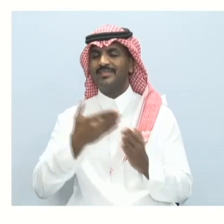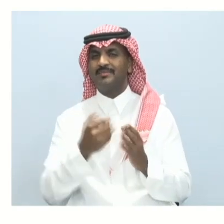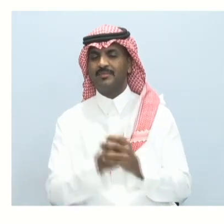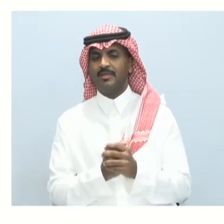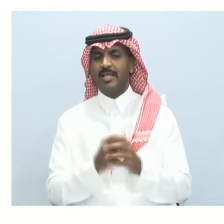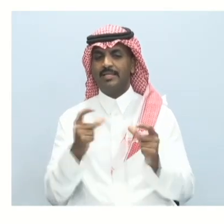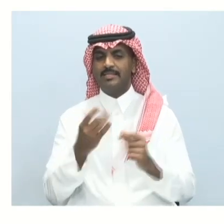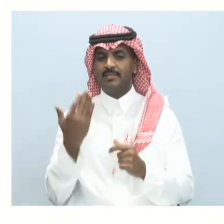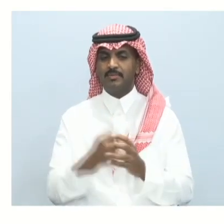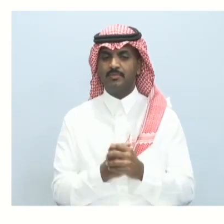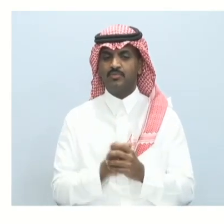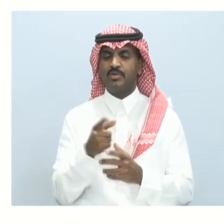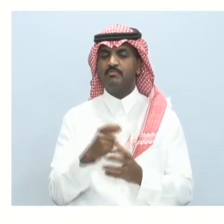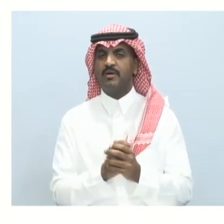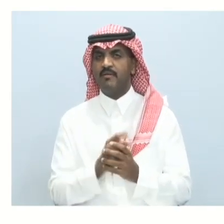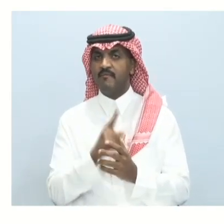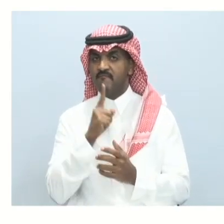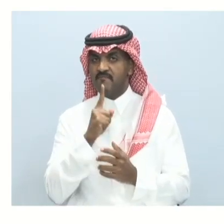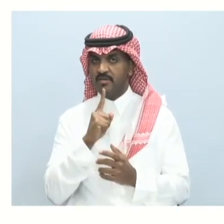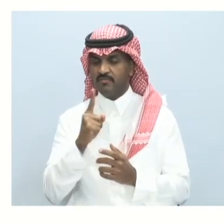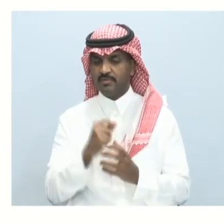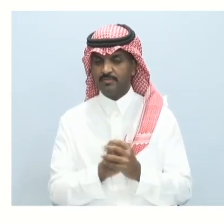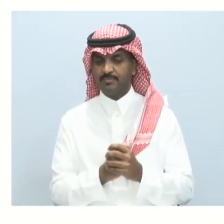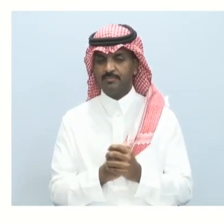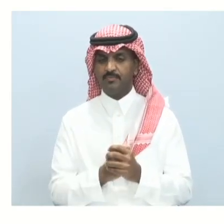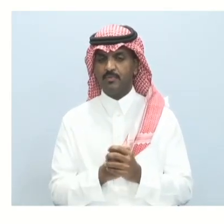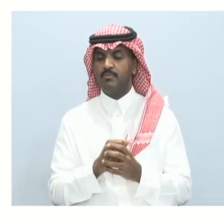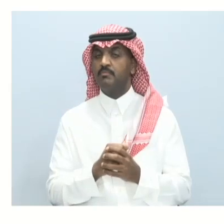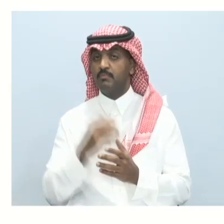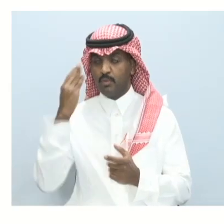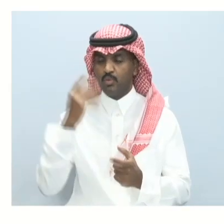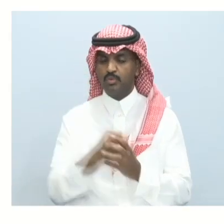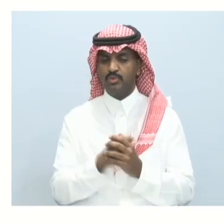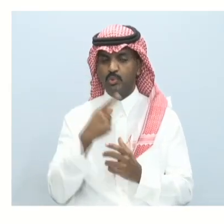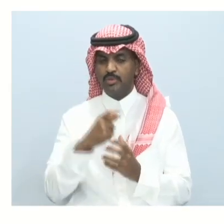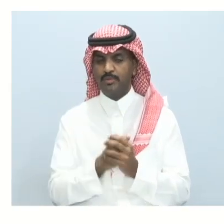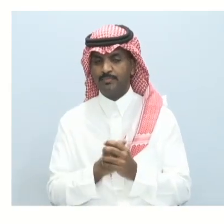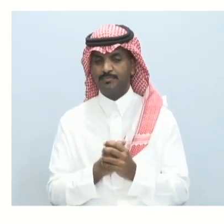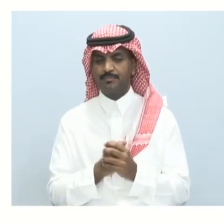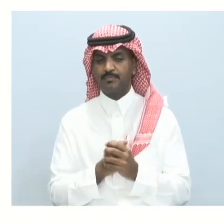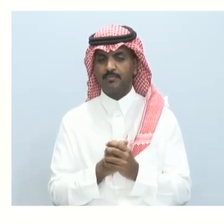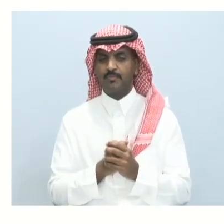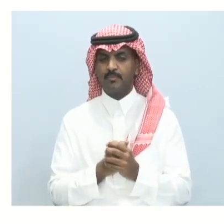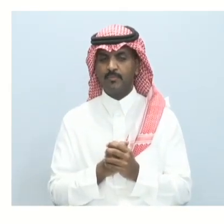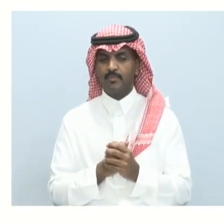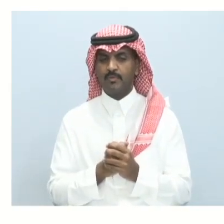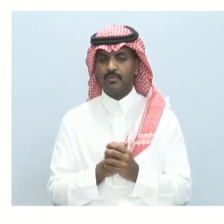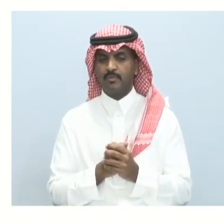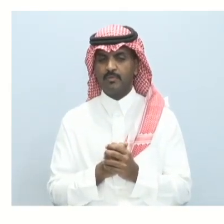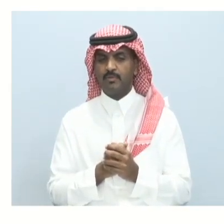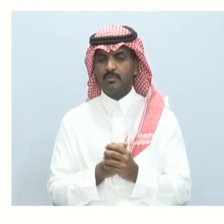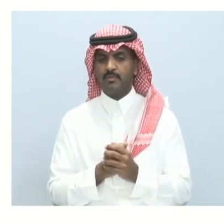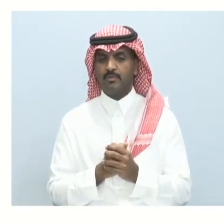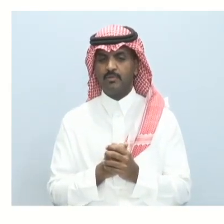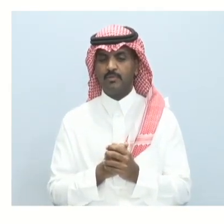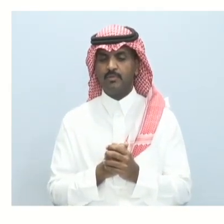الادله السابقه يسمى بالخلع كما عرفتم ويمكن ايضا تعريفه الخلع بالعبارات الاتيه